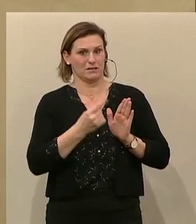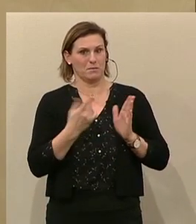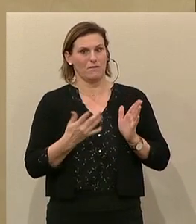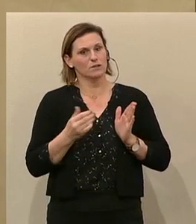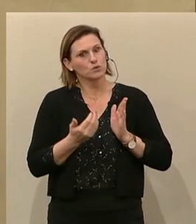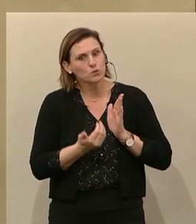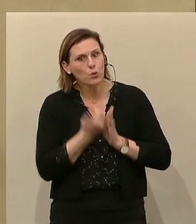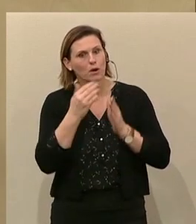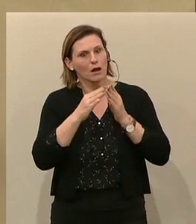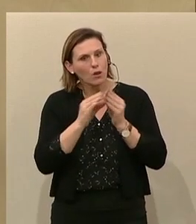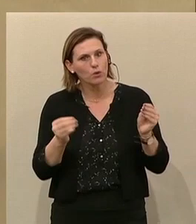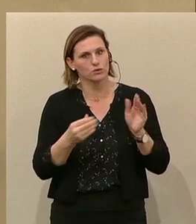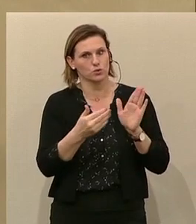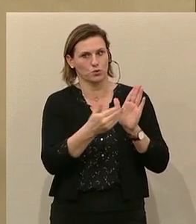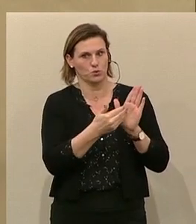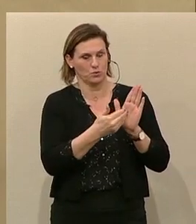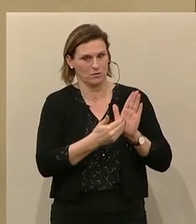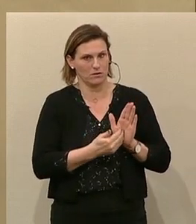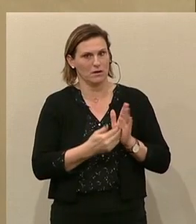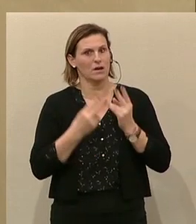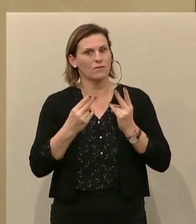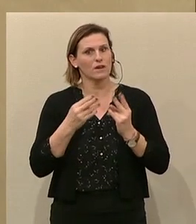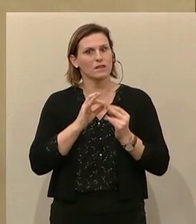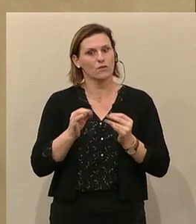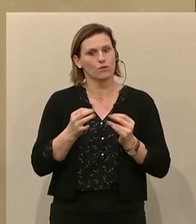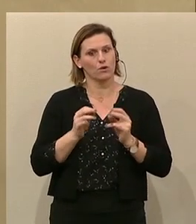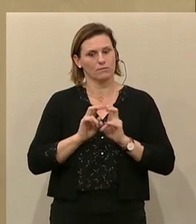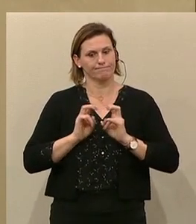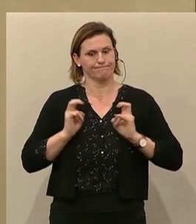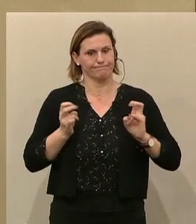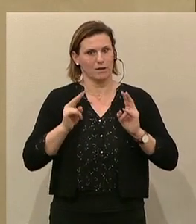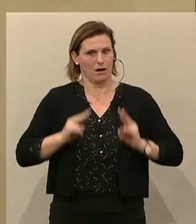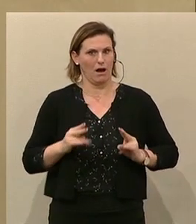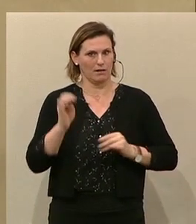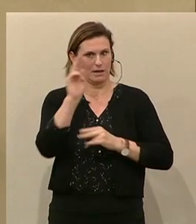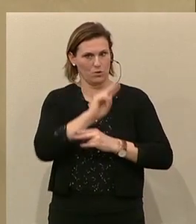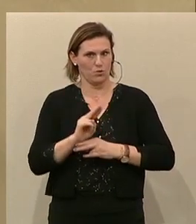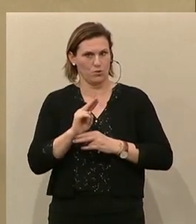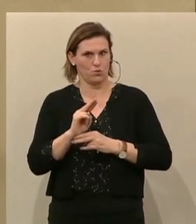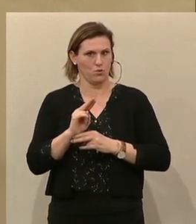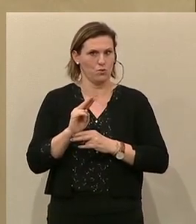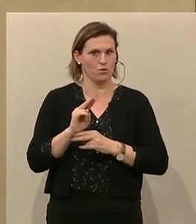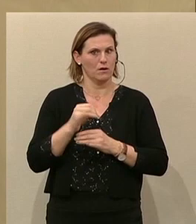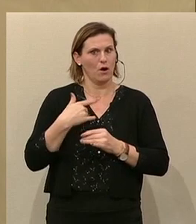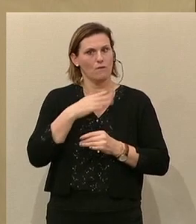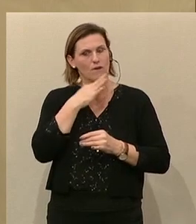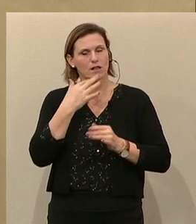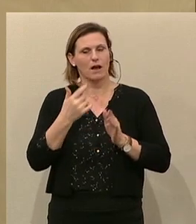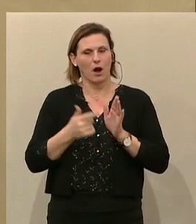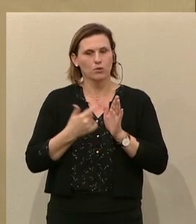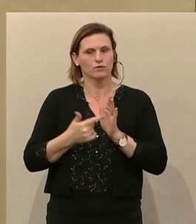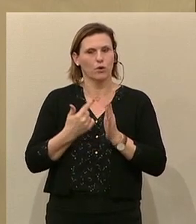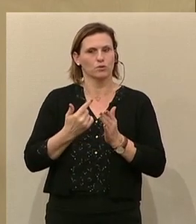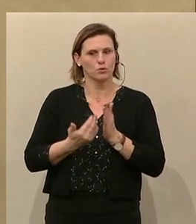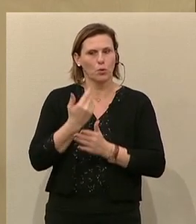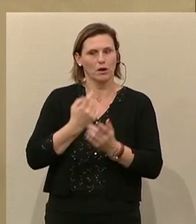Lösungen präsentiert. Und das wird auch wichtig sein für diesen Vorsitz im Rat der Europäischen Union, weil es werden viele Herausforderungen auf uns